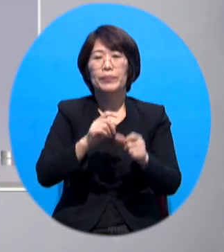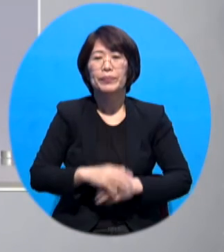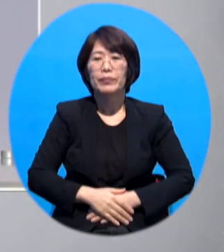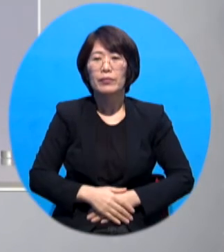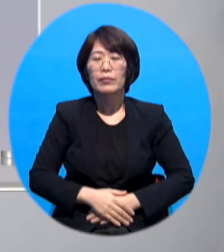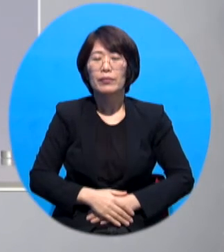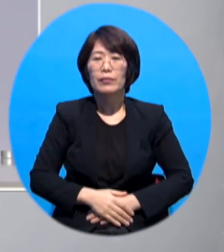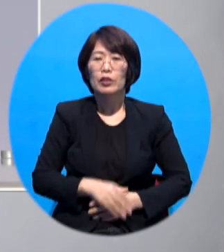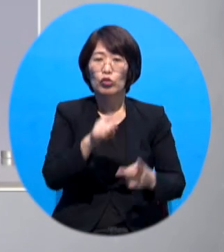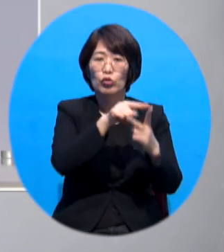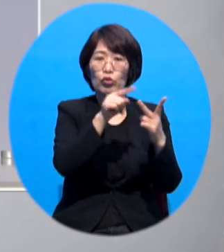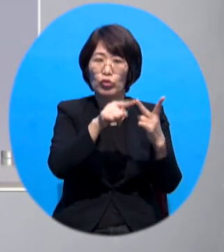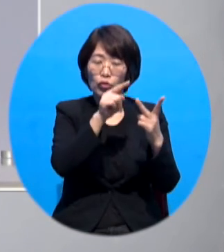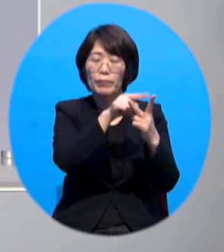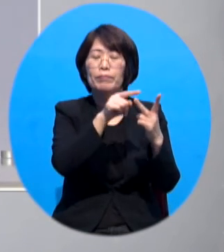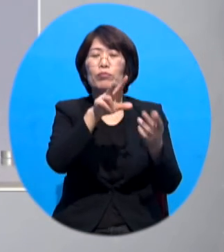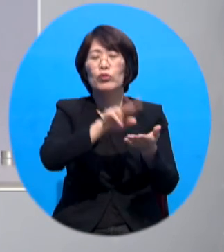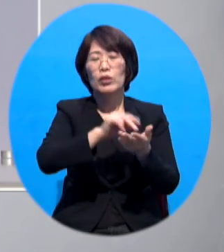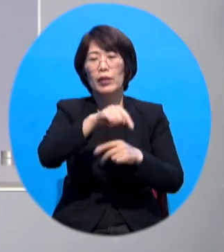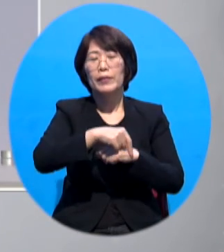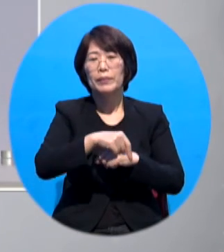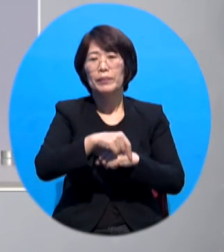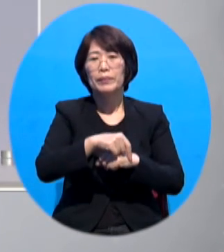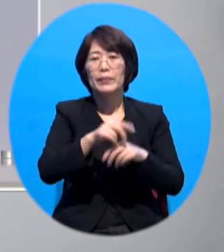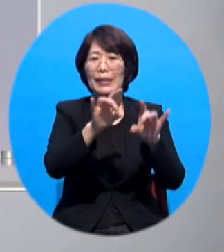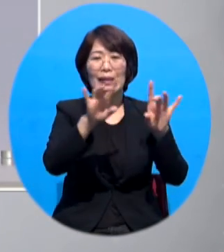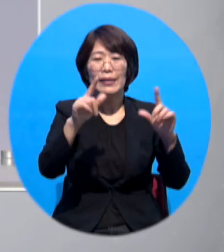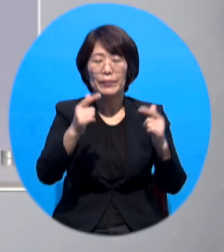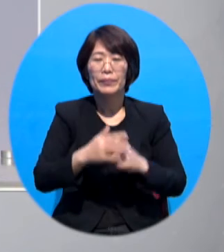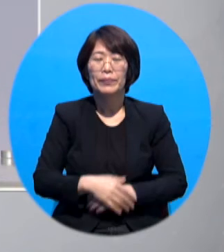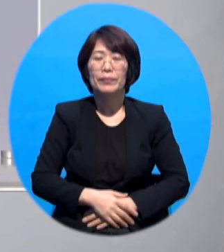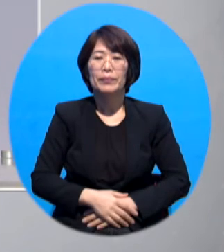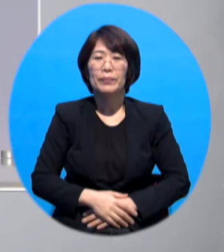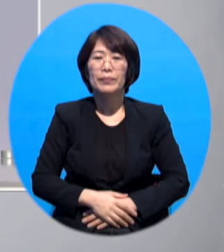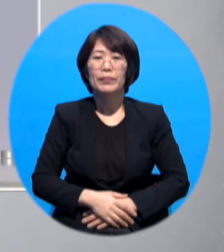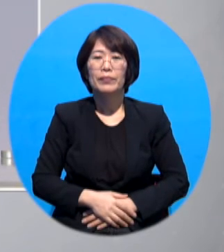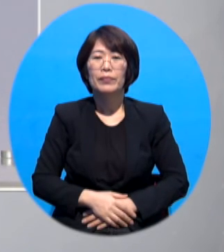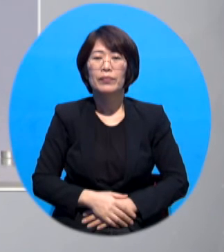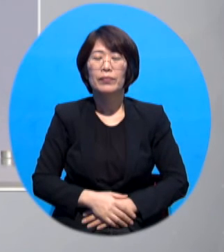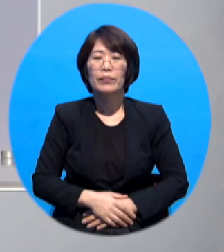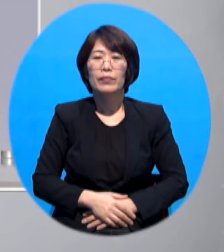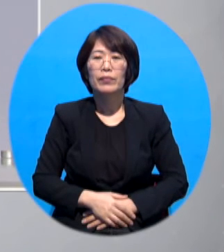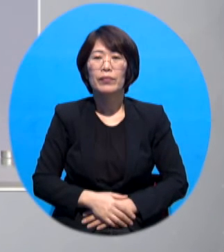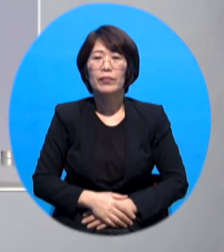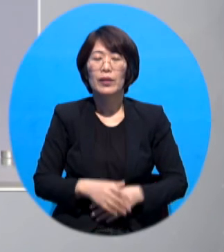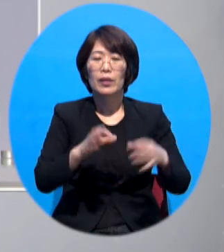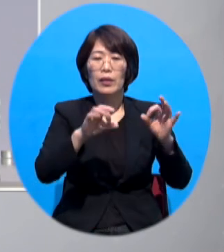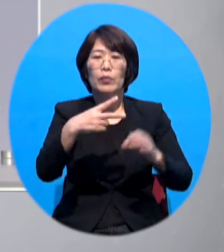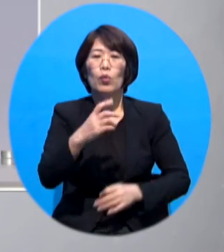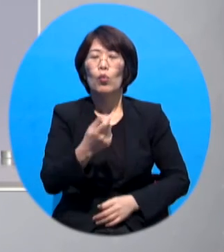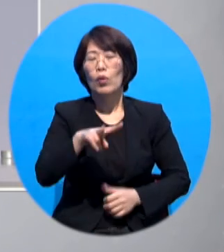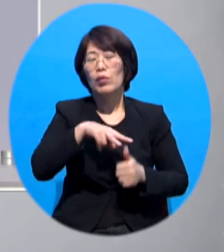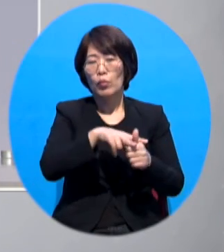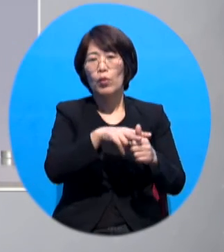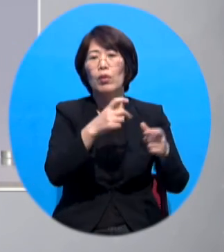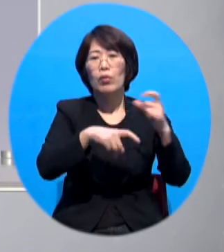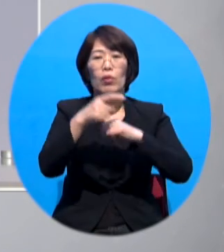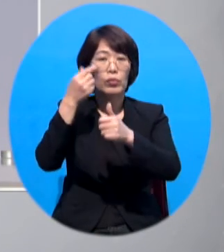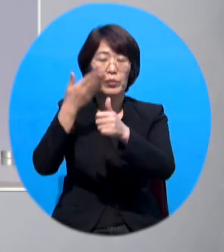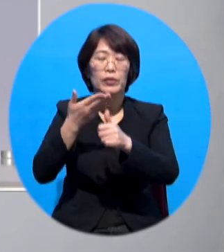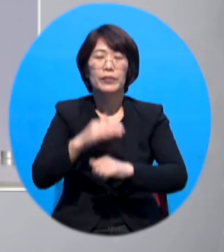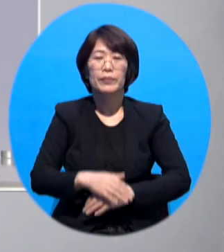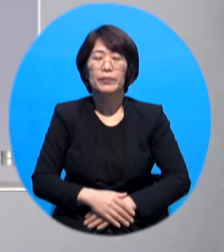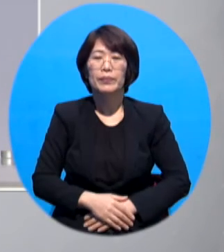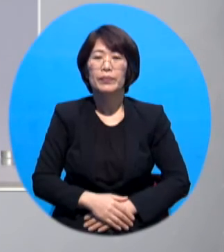수월 성우 문제와 오펜스 그 문제를 결코 4 답변 시간 끝났습니다 김동완 후보 추가 질문해 주십시오